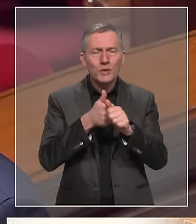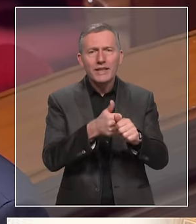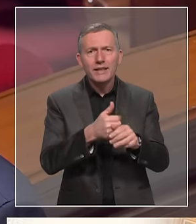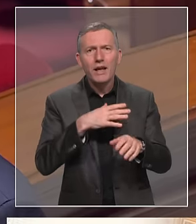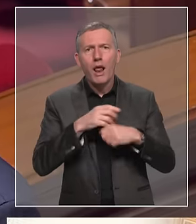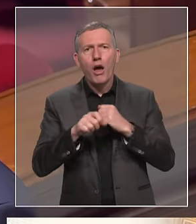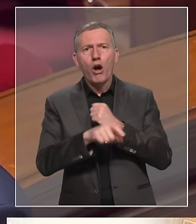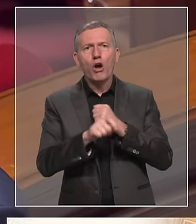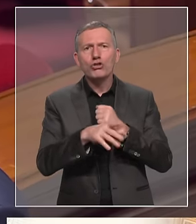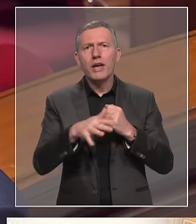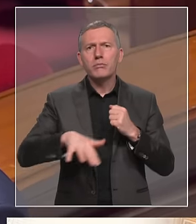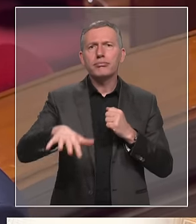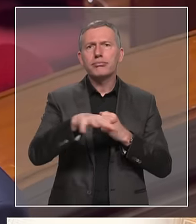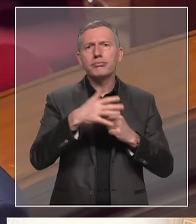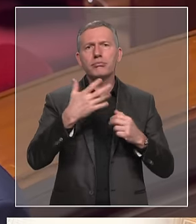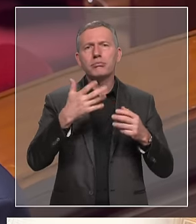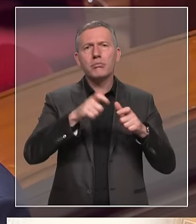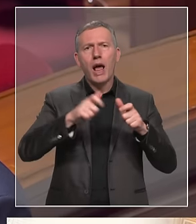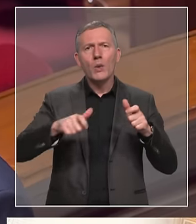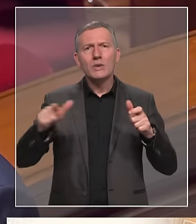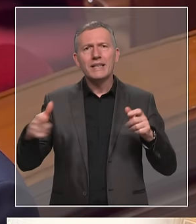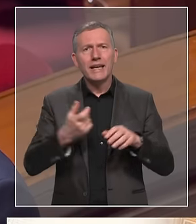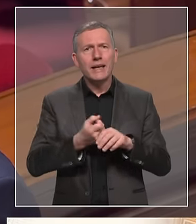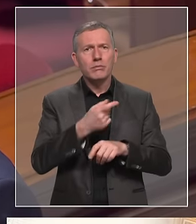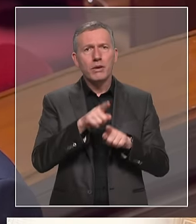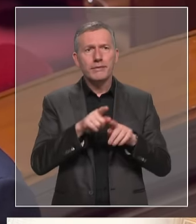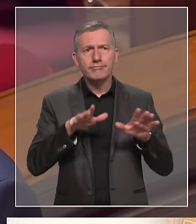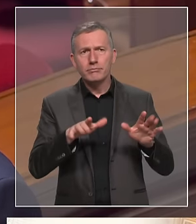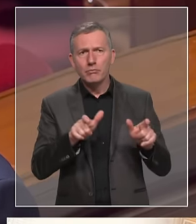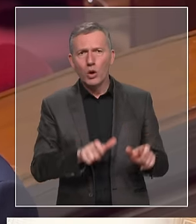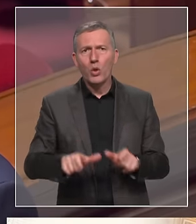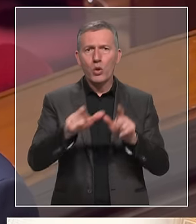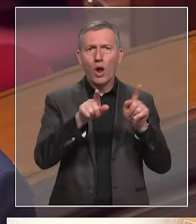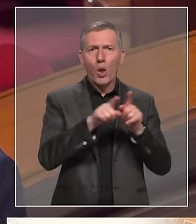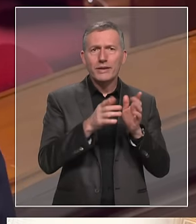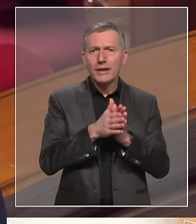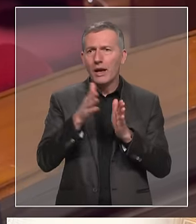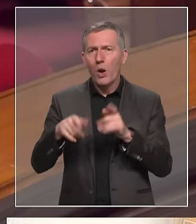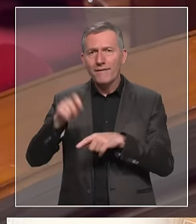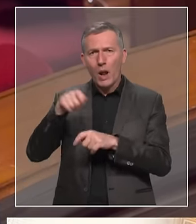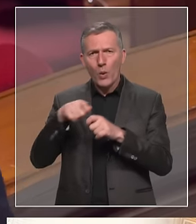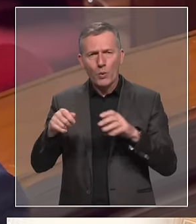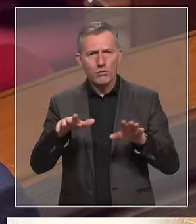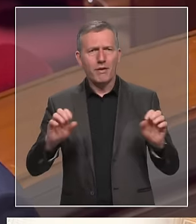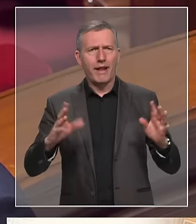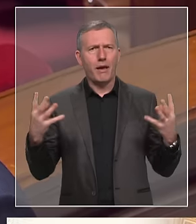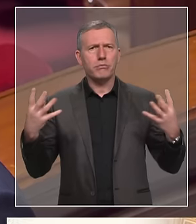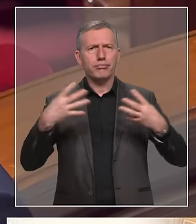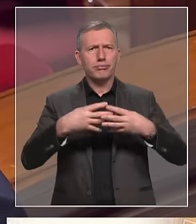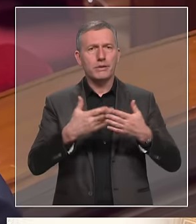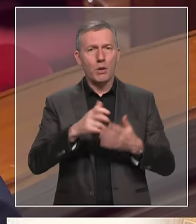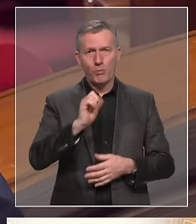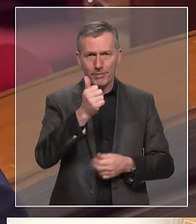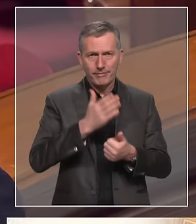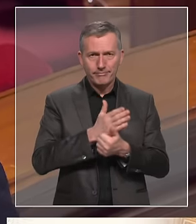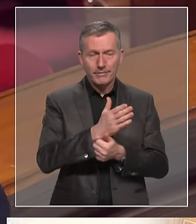de 5000 exploitations industrielles sur notre sol et on fait la transparence sur ce qu'on mesure. Ça, c'est la première chose. Deuxième chose, qu'est-ce qu'on